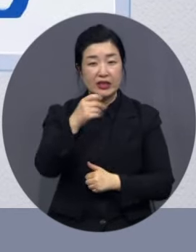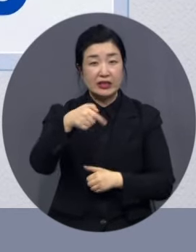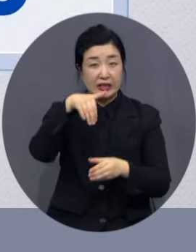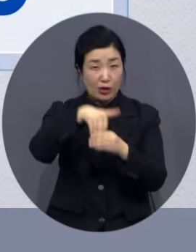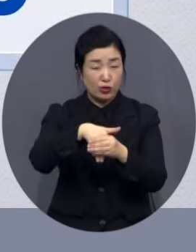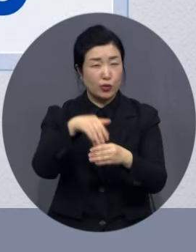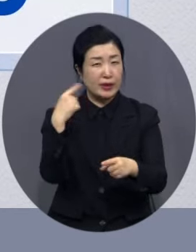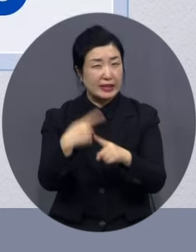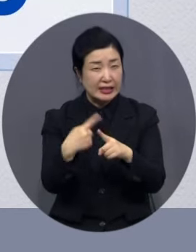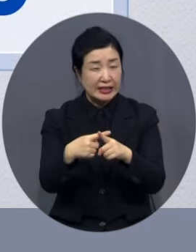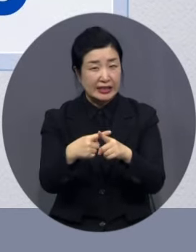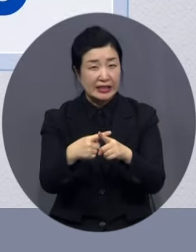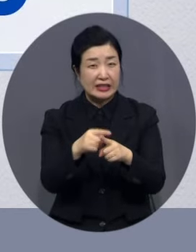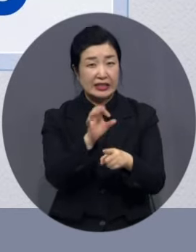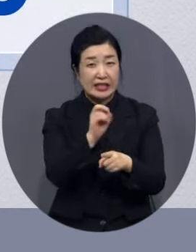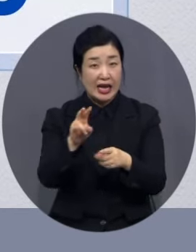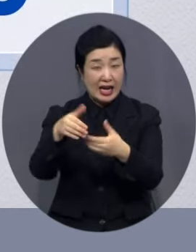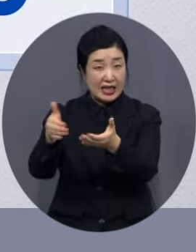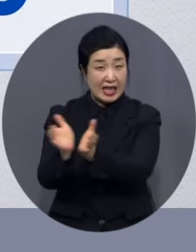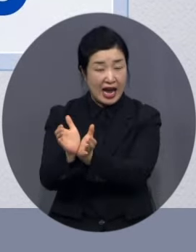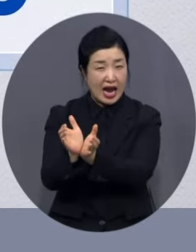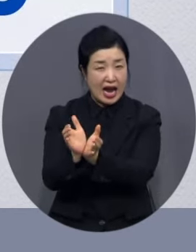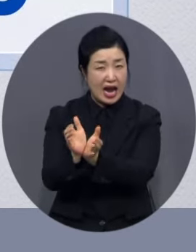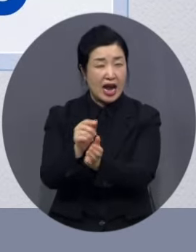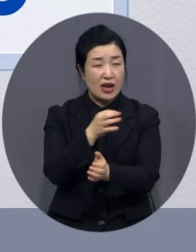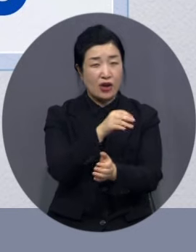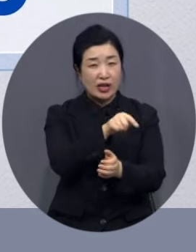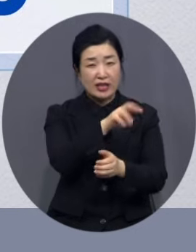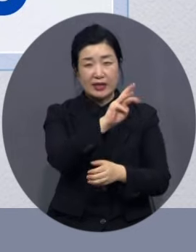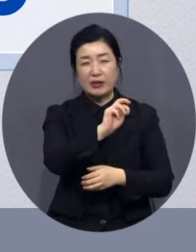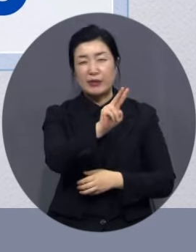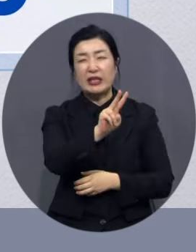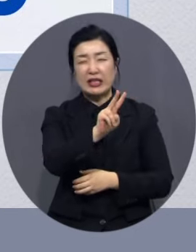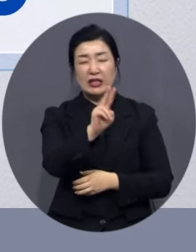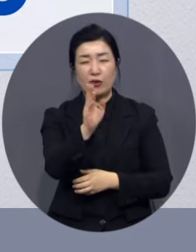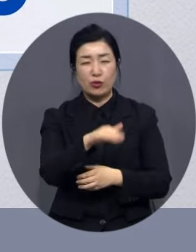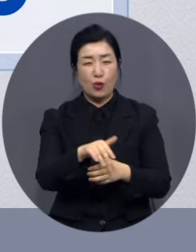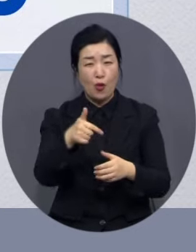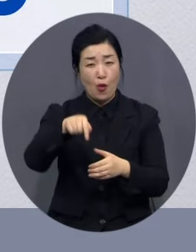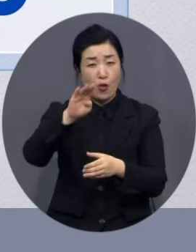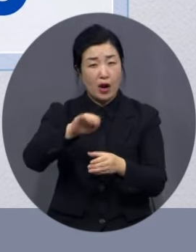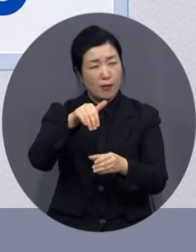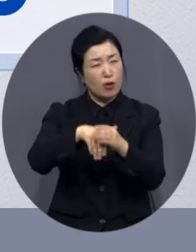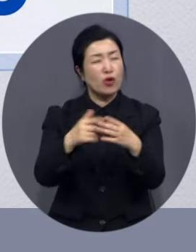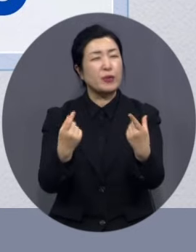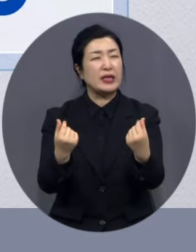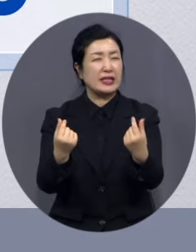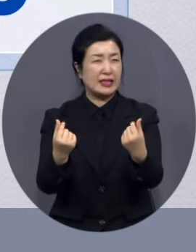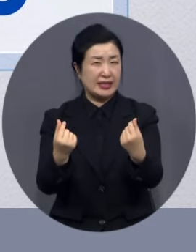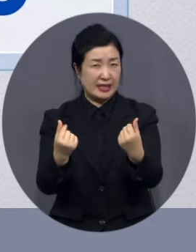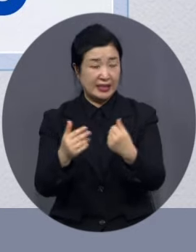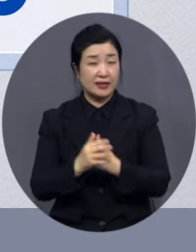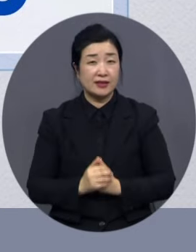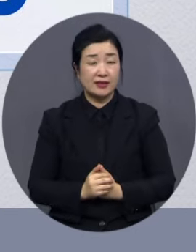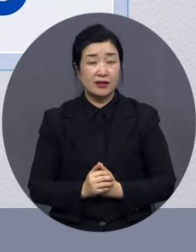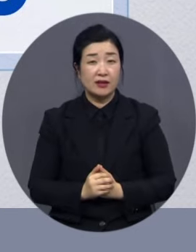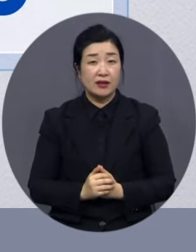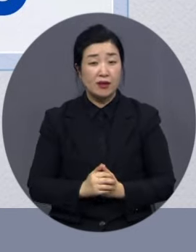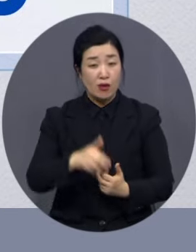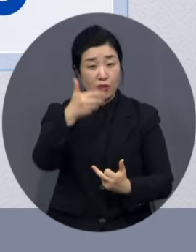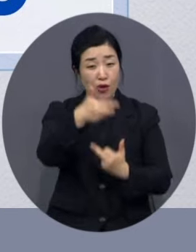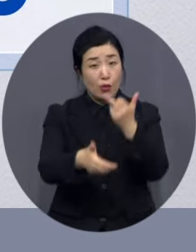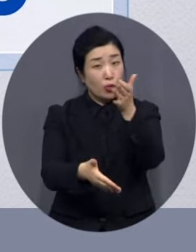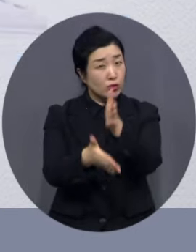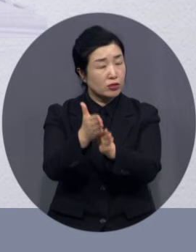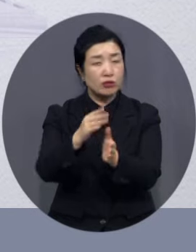후보 당선 60% 여당 후보 당선 32% 갑성 거구와 거의 비슷했는데요 그런데 서귀포시